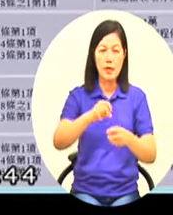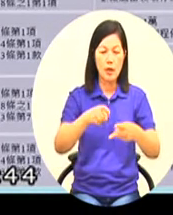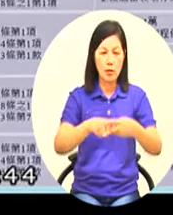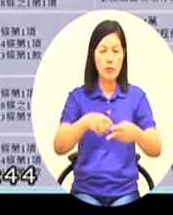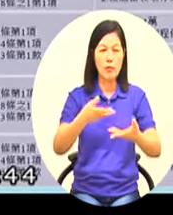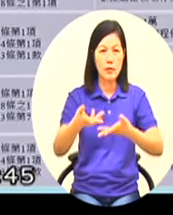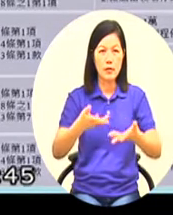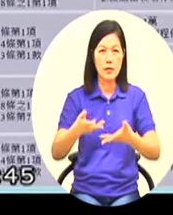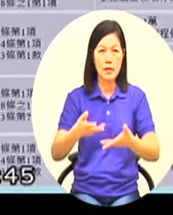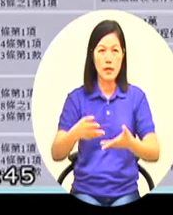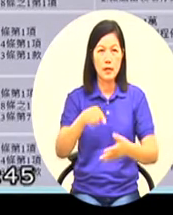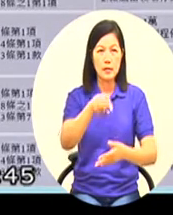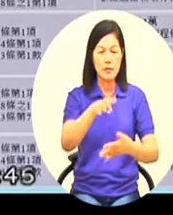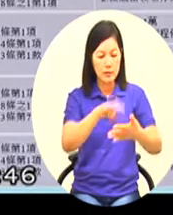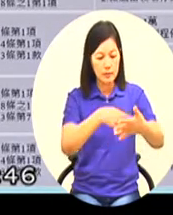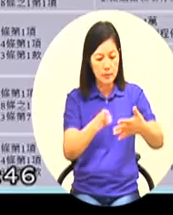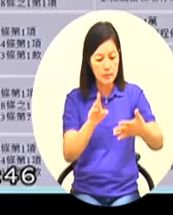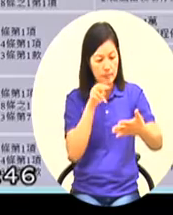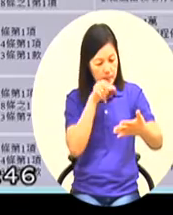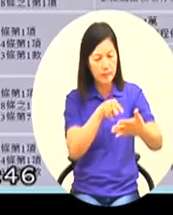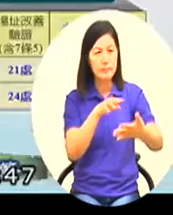的部分，请参阅。